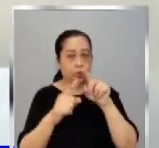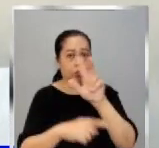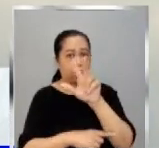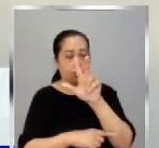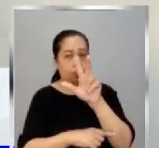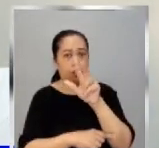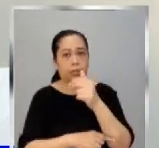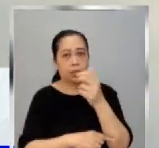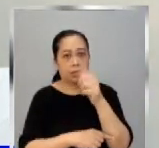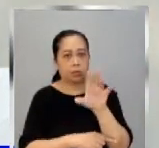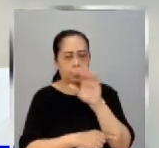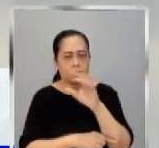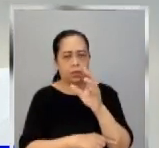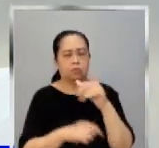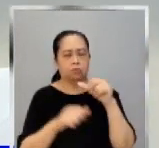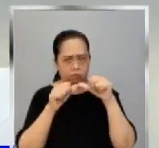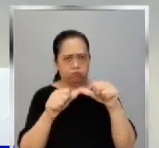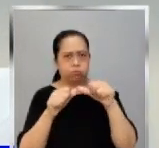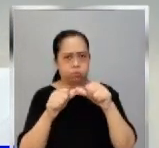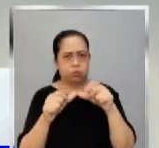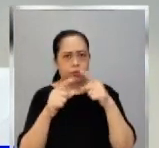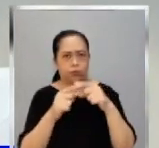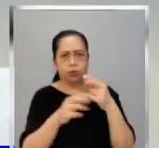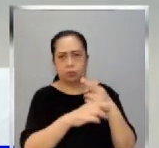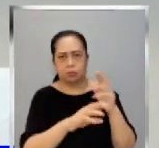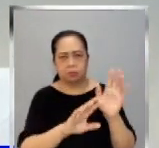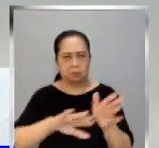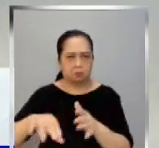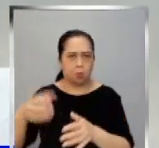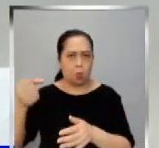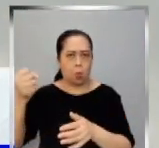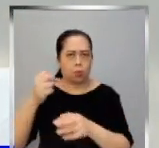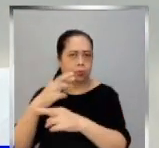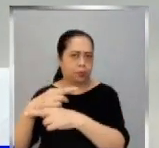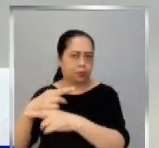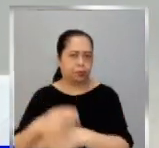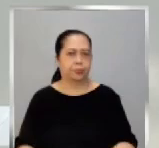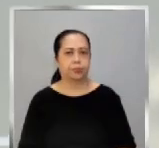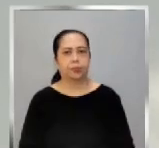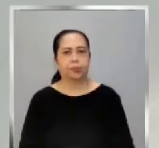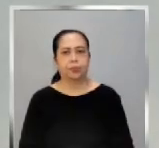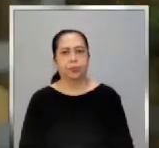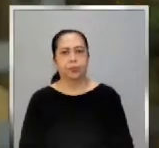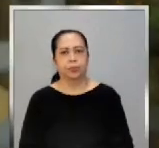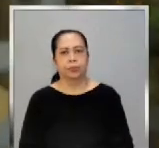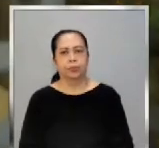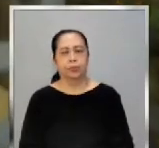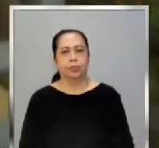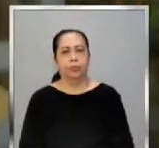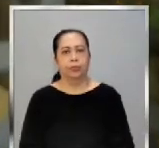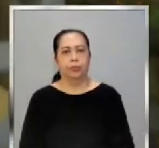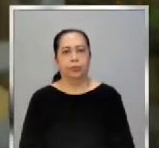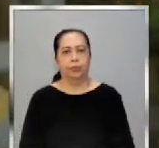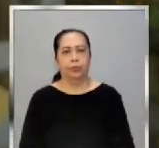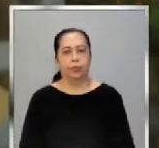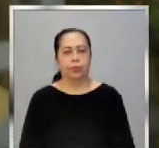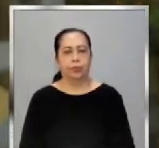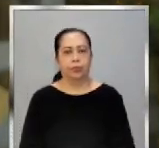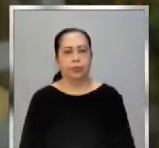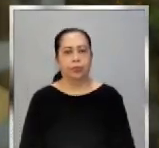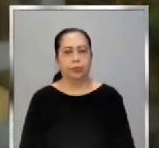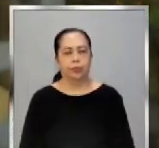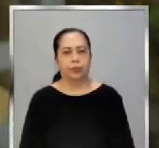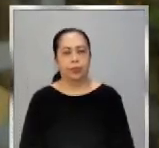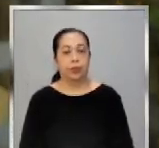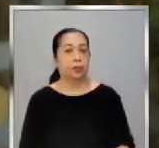ng madaling araw para sa maintenance. Vicky, ayon